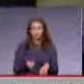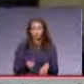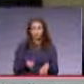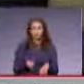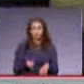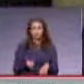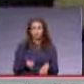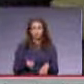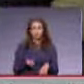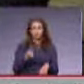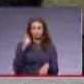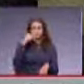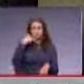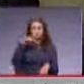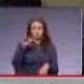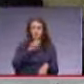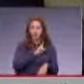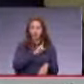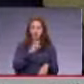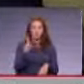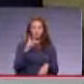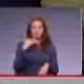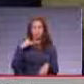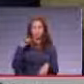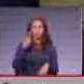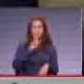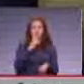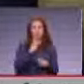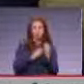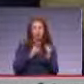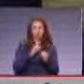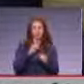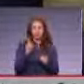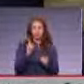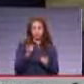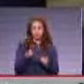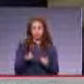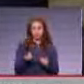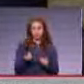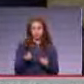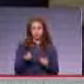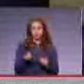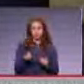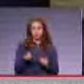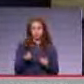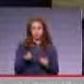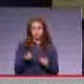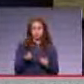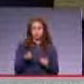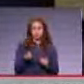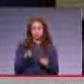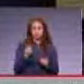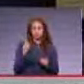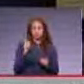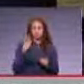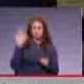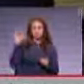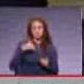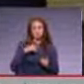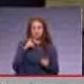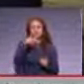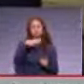انت حد بيجي لك ابدا؟ يوم ما جت لك عندك ولاد؟ ابويا واخويا وابني كل حاجة عم